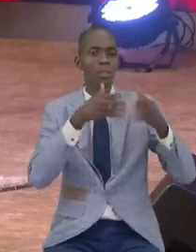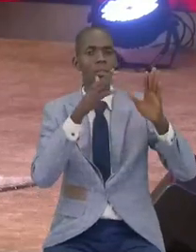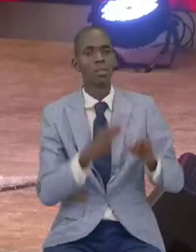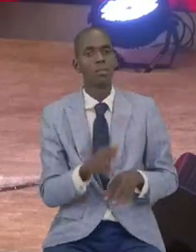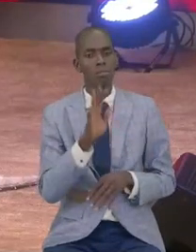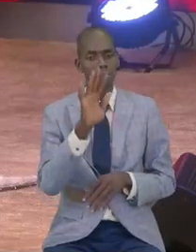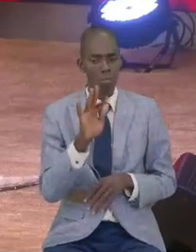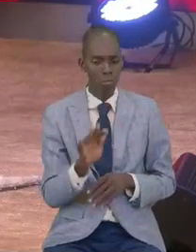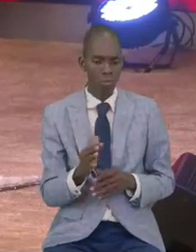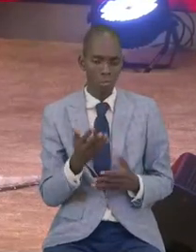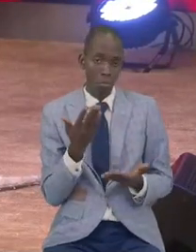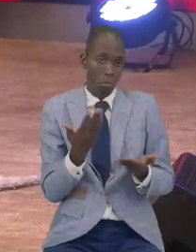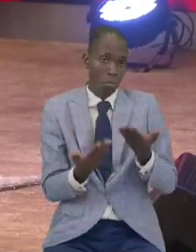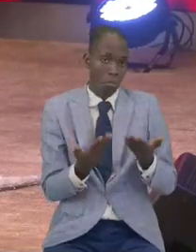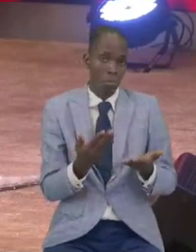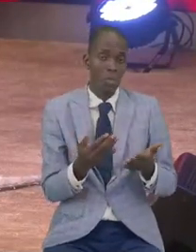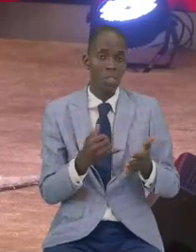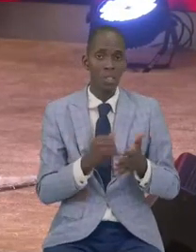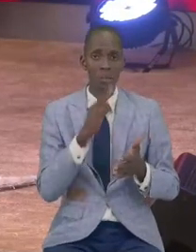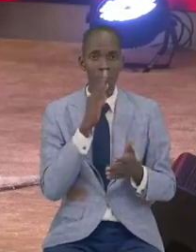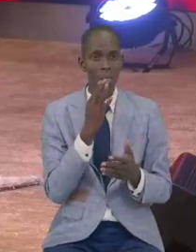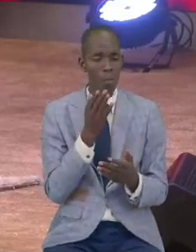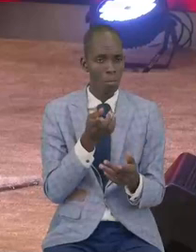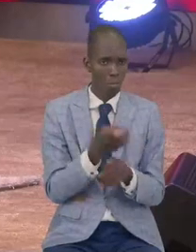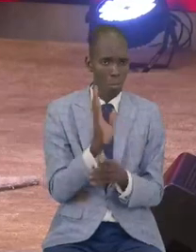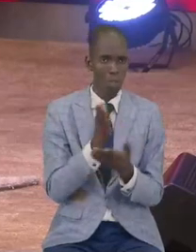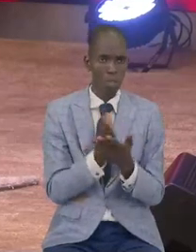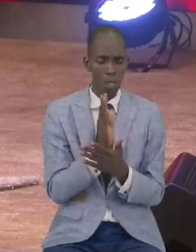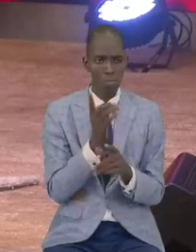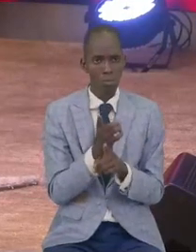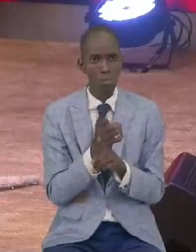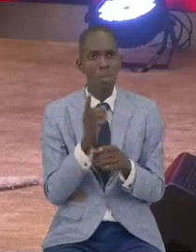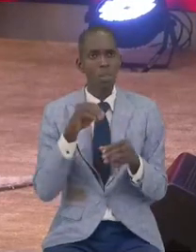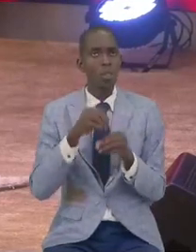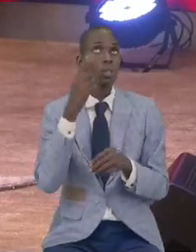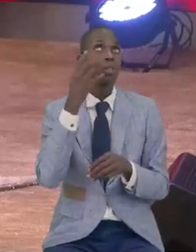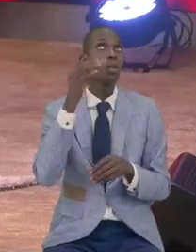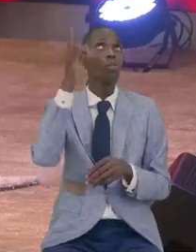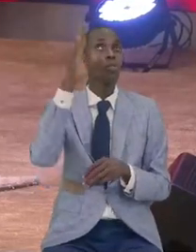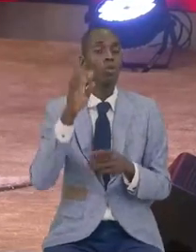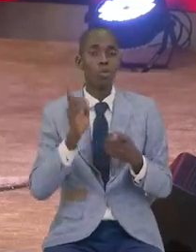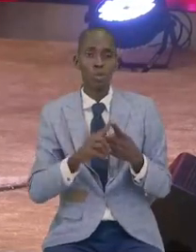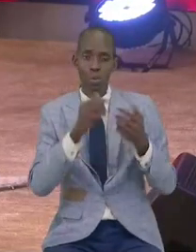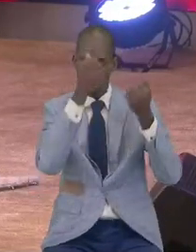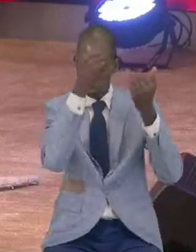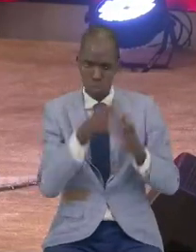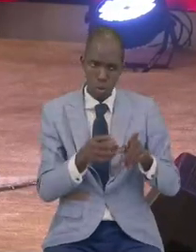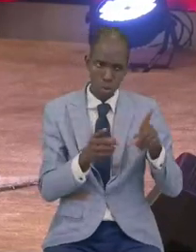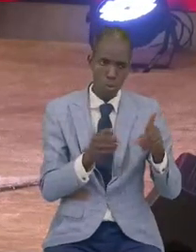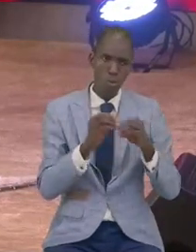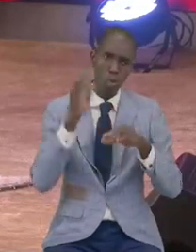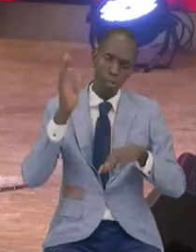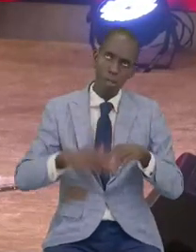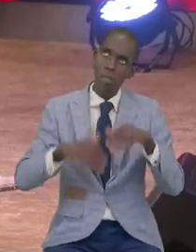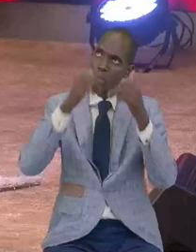Jugez s'il est juste devant Dieu de vous obéir plus